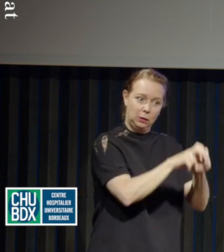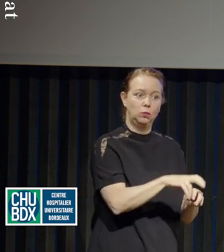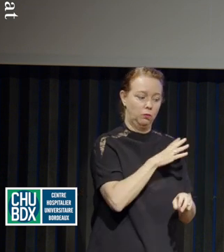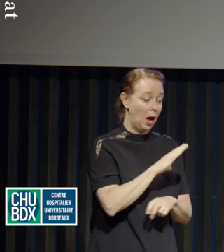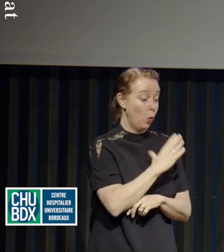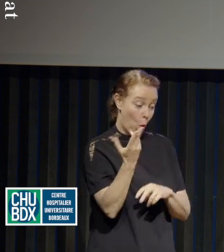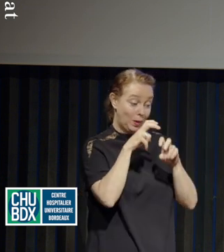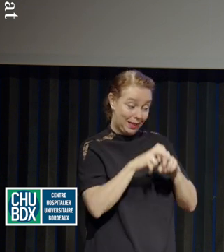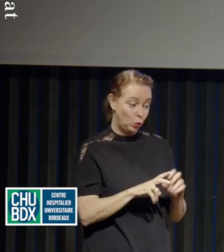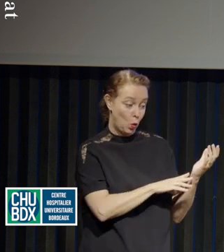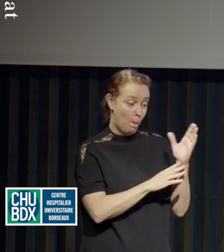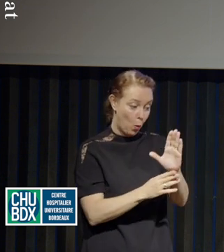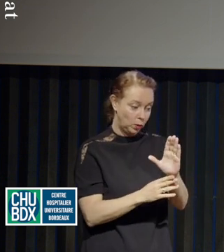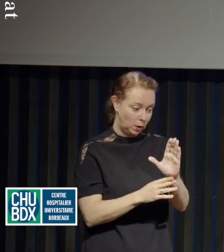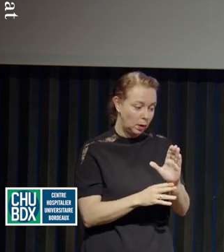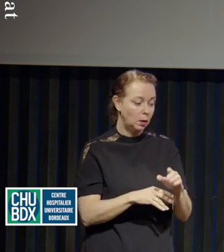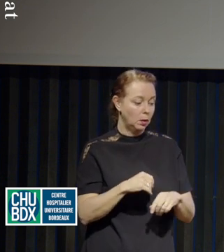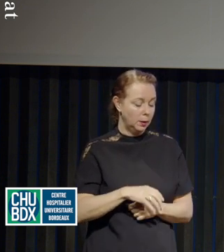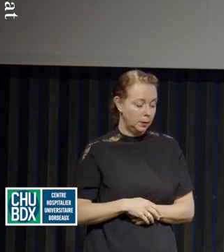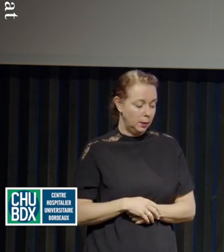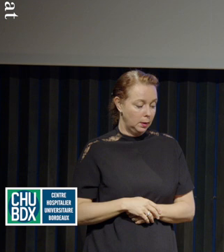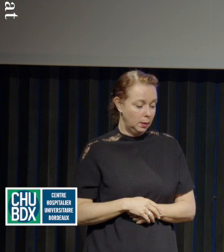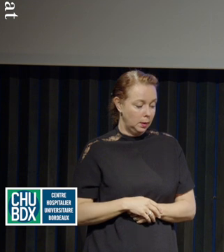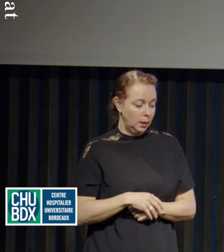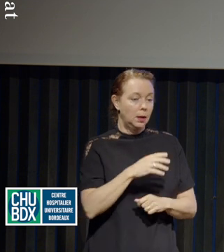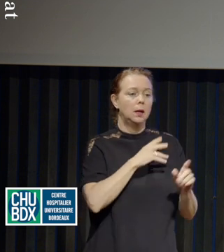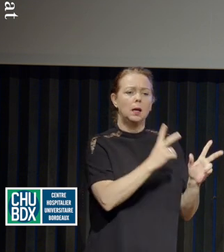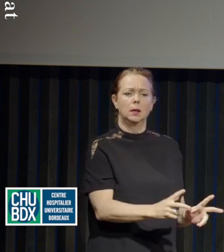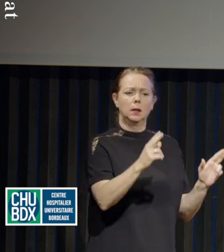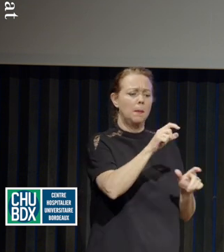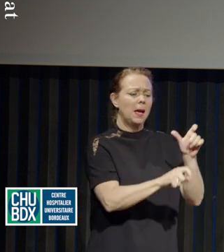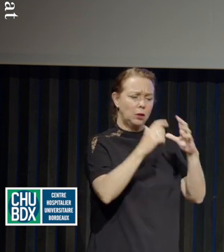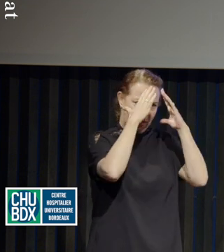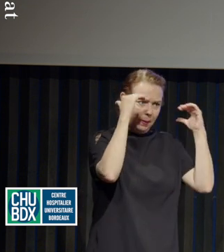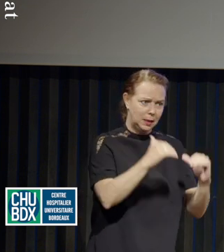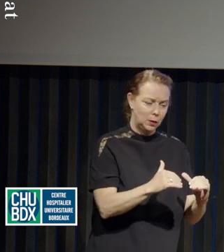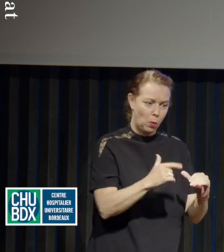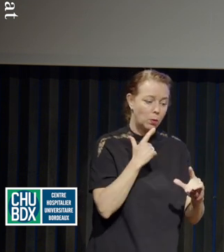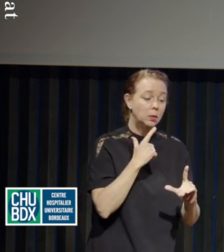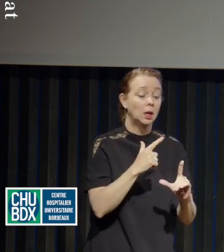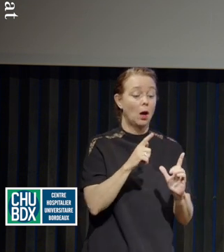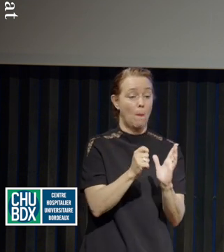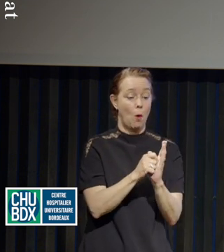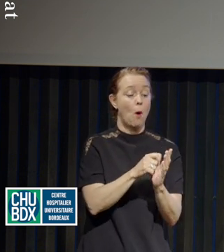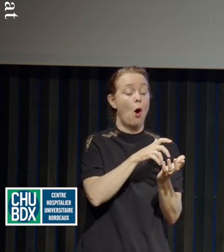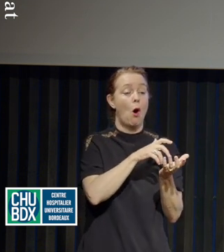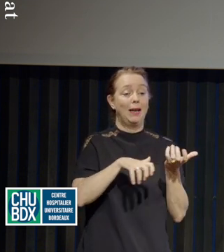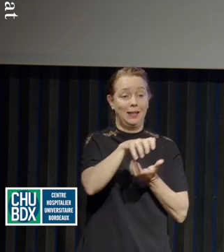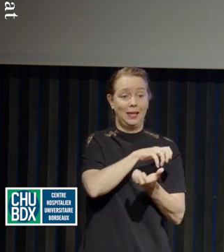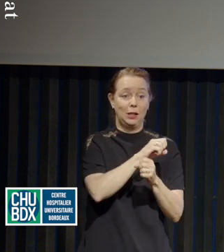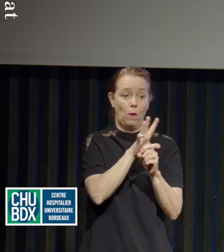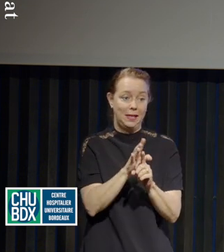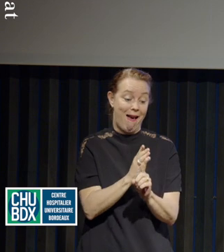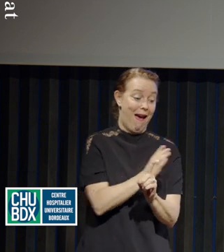étude qui évaluait la prévalence des épisodes dépressifs avant et après la pandémie,